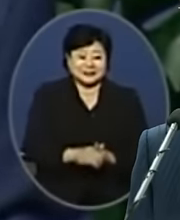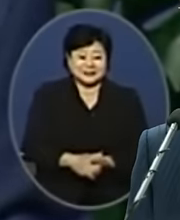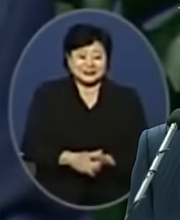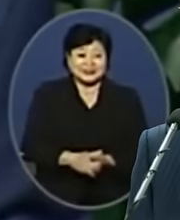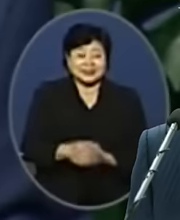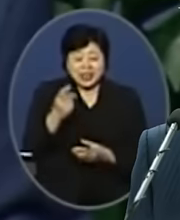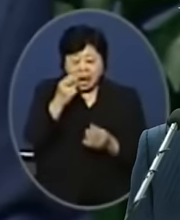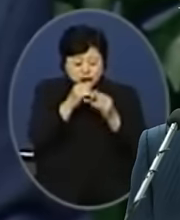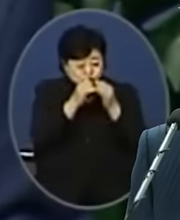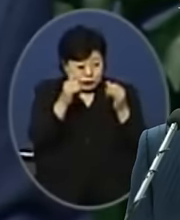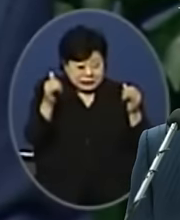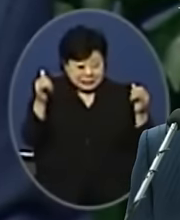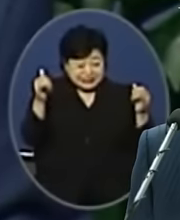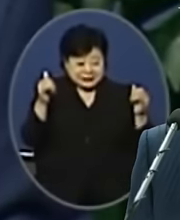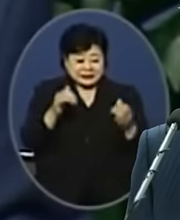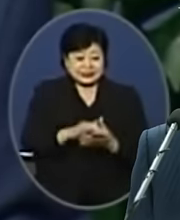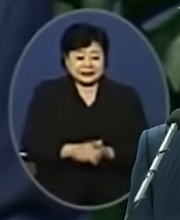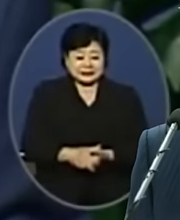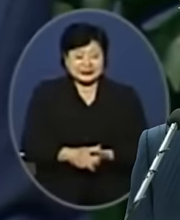간수들을